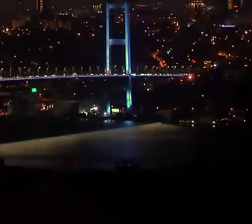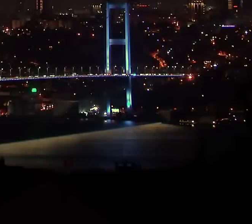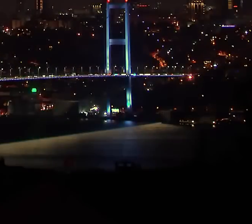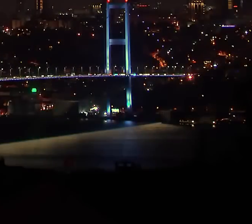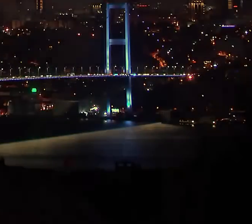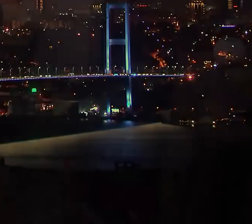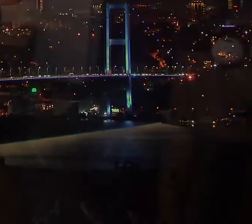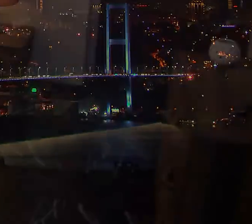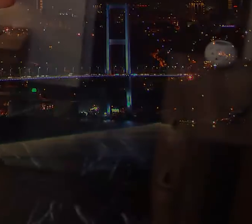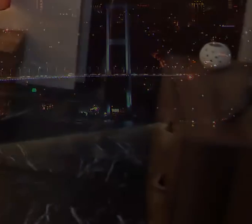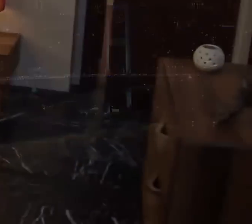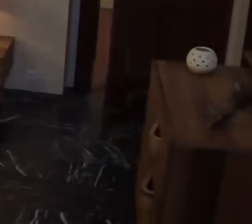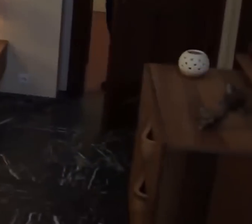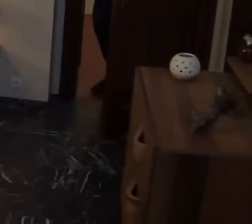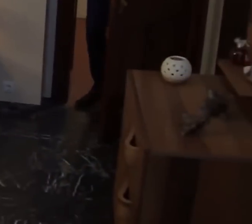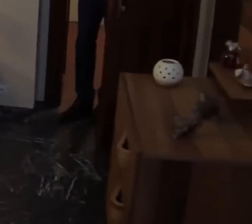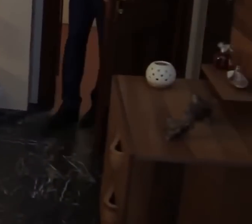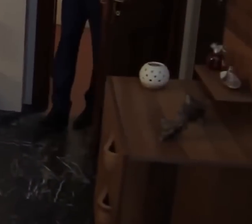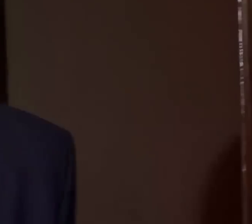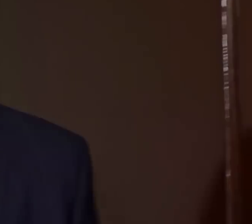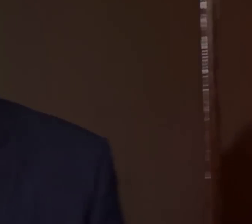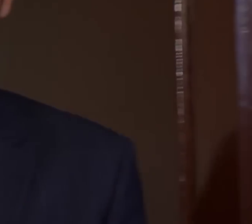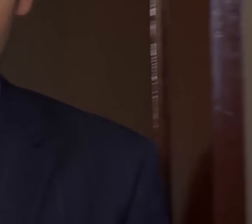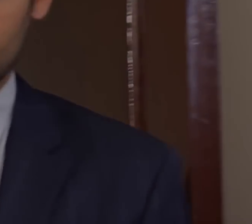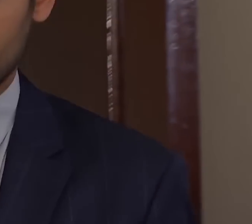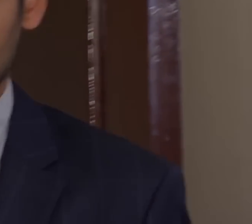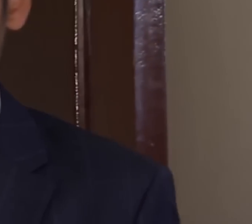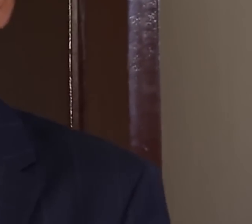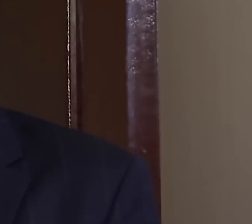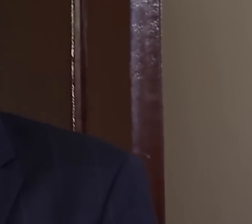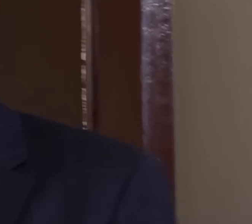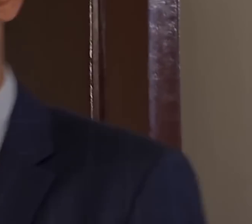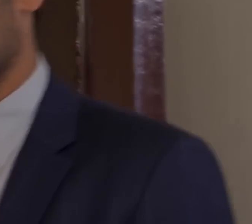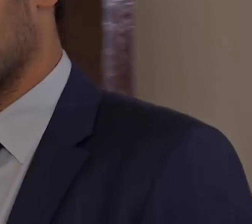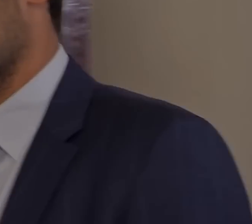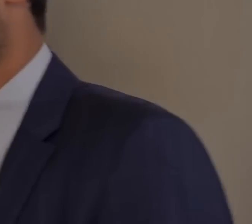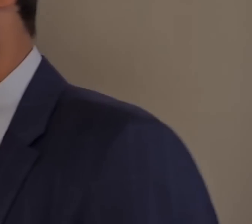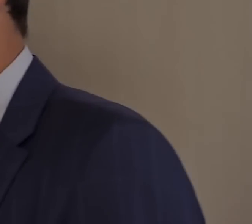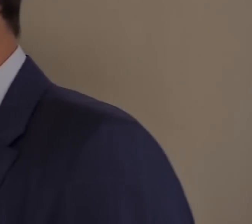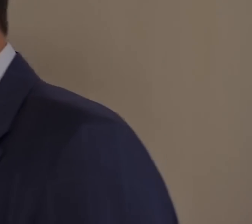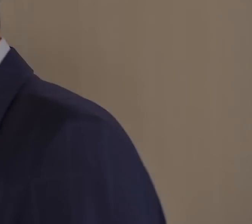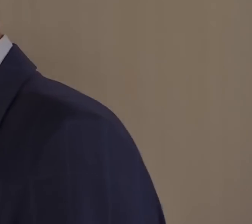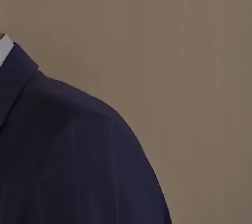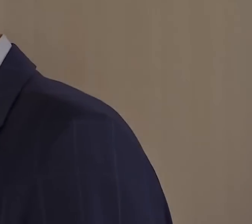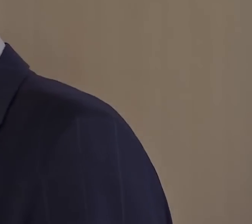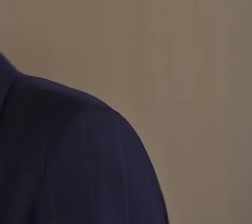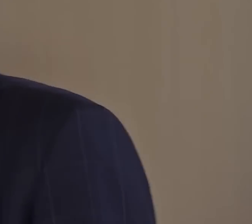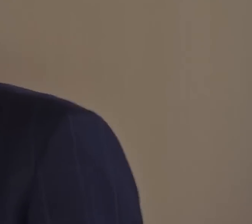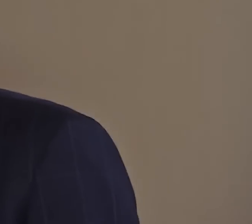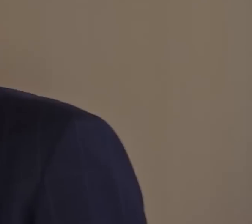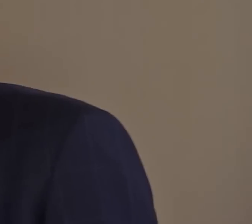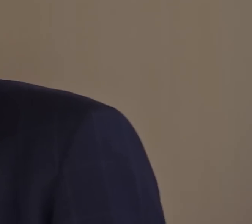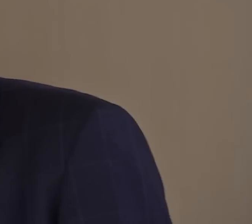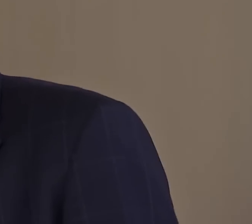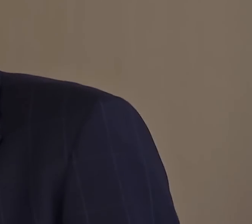Gece birinci köprü mavi ışıklar içinde. Zehra yatakta bacakları yere sarkar halde oturduğu yerde uyuyup kalmış. Ömer girdiğinde